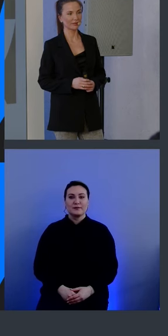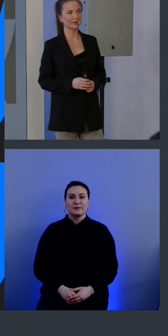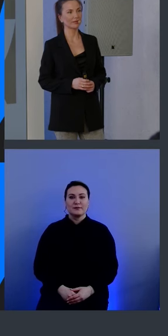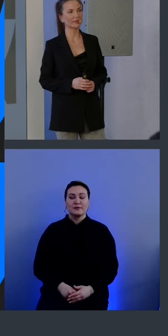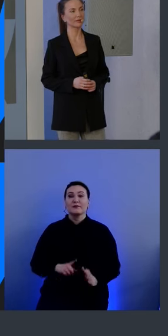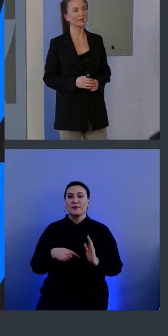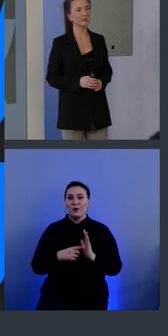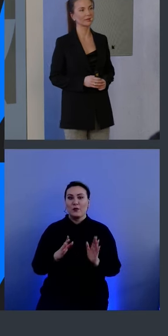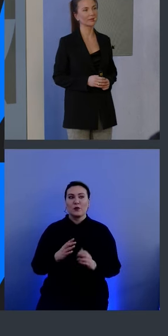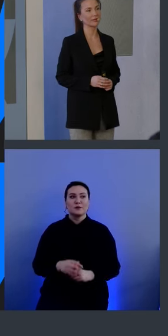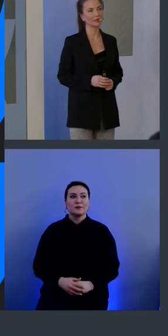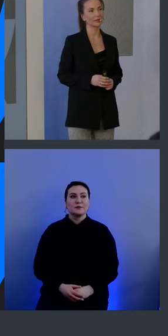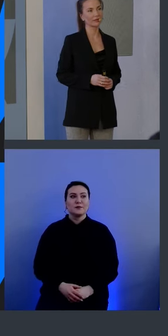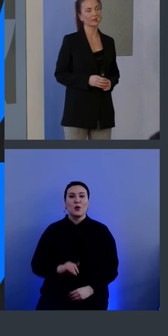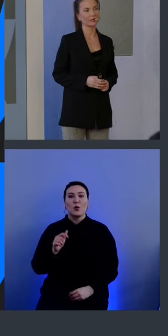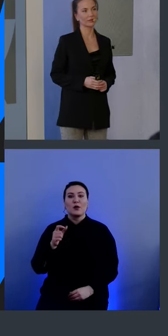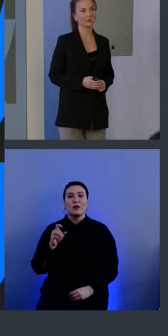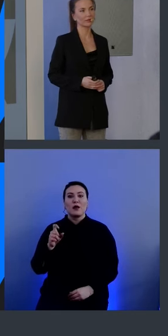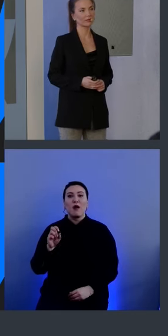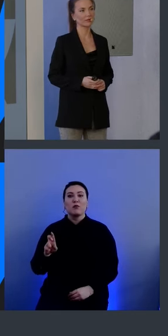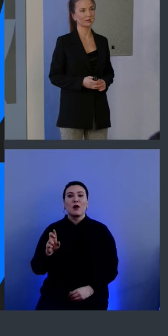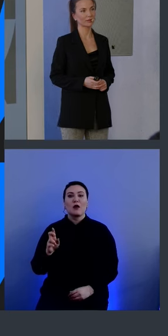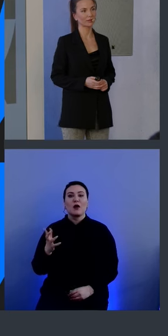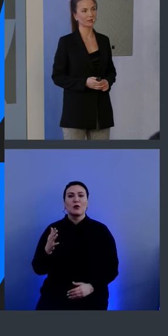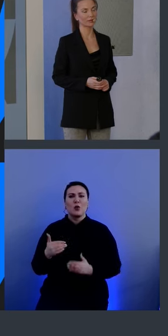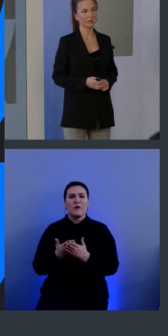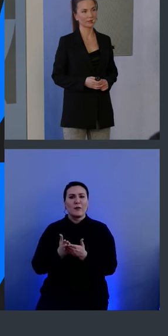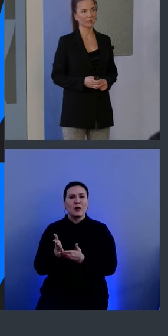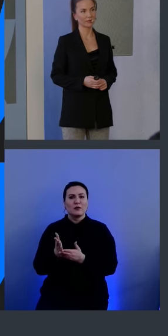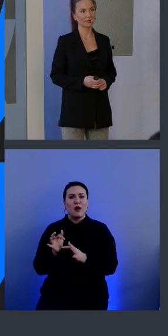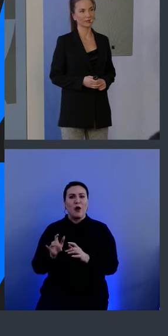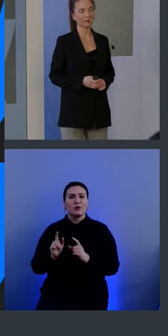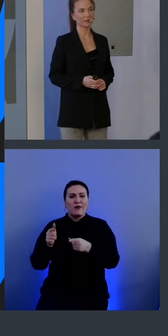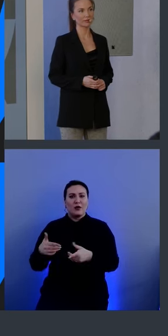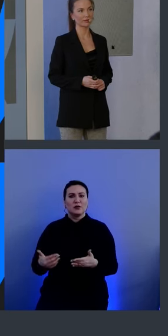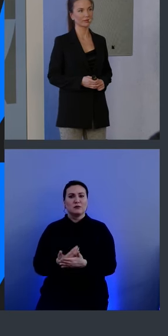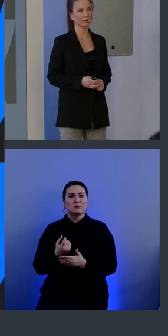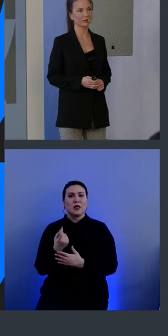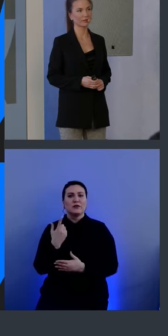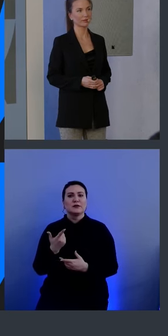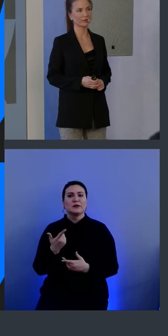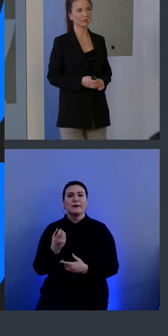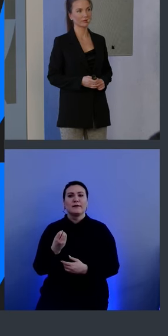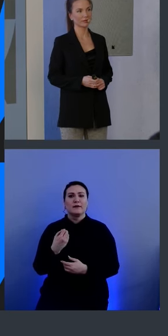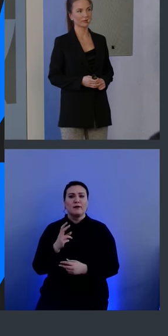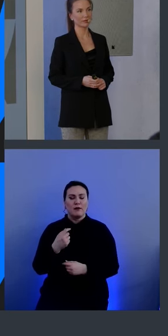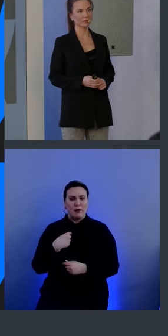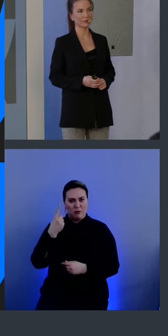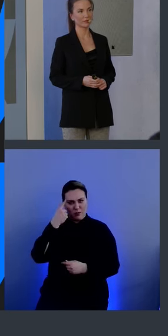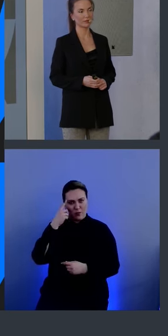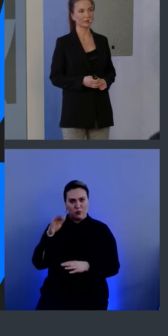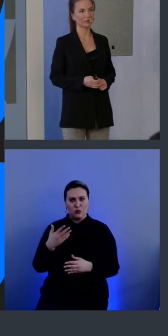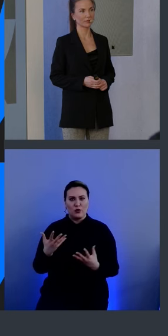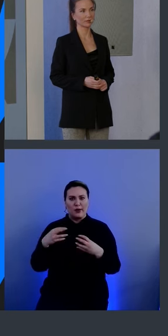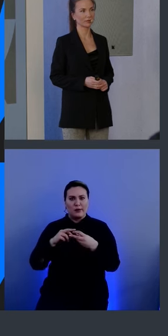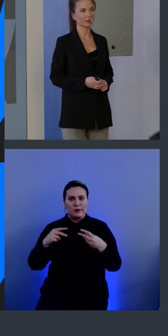Такой вопрос. А вот у GitHub какой-то новый метод аутентификации появился, где, как я понял, после